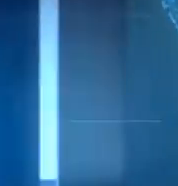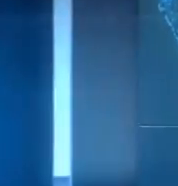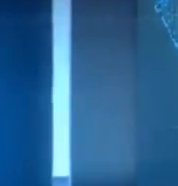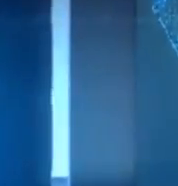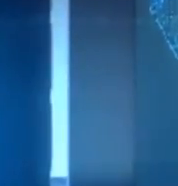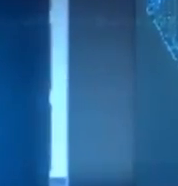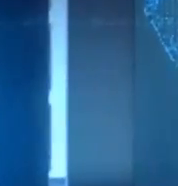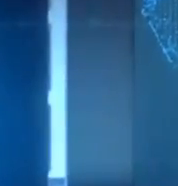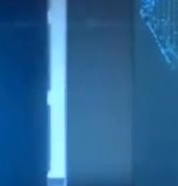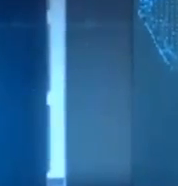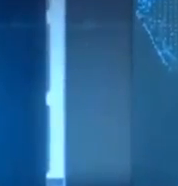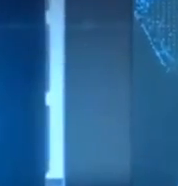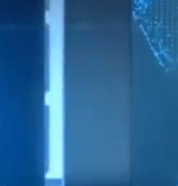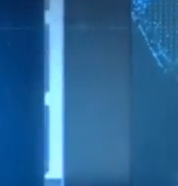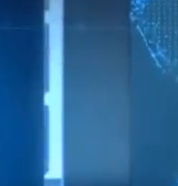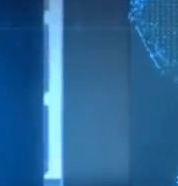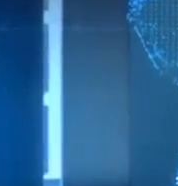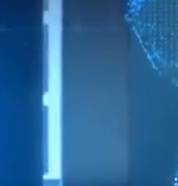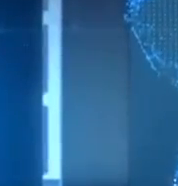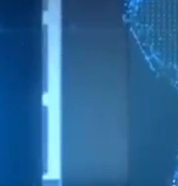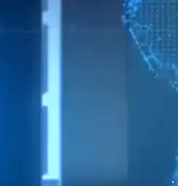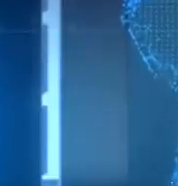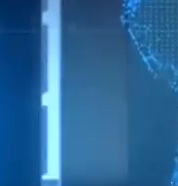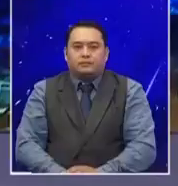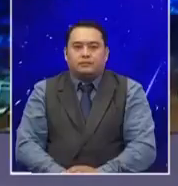Жаик Курманбаев, телеканал ЖТСУ, Текели.